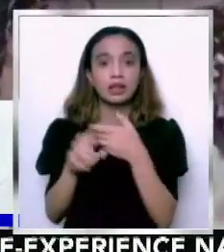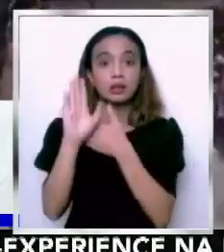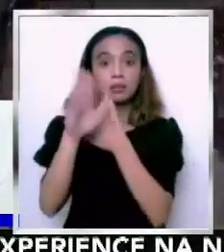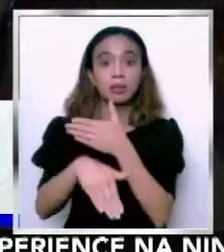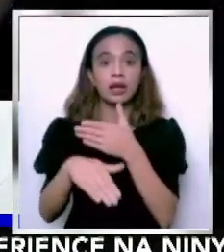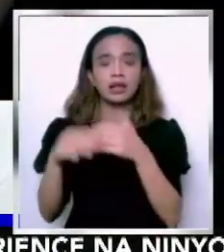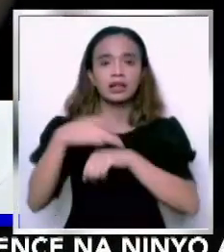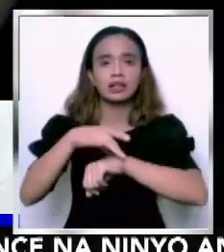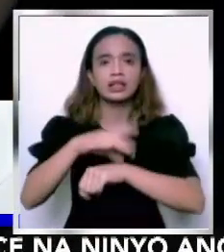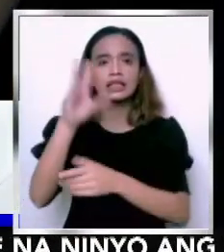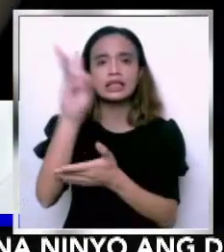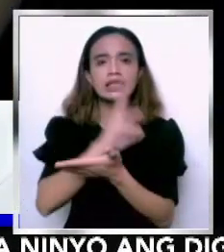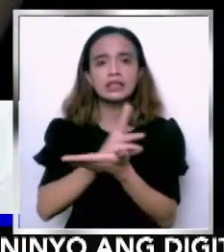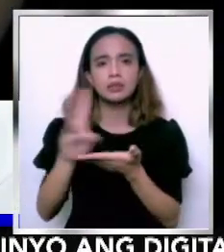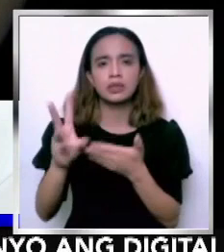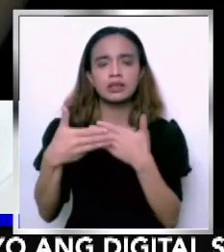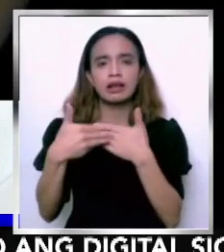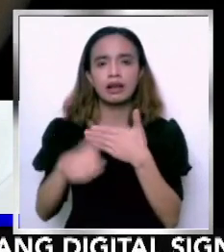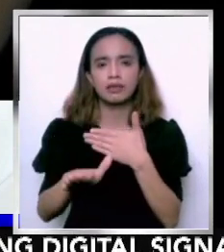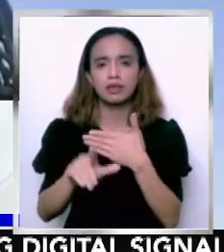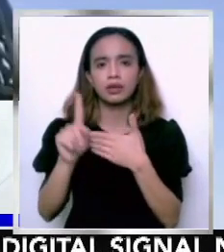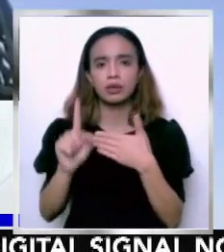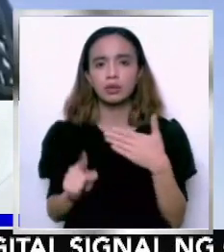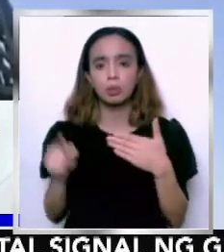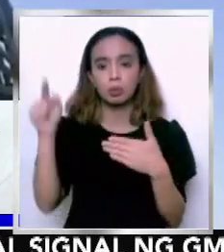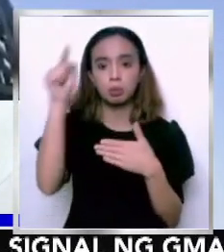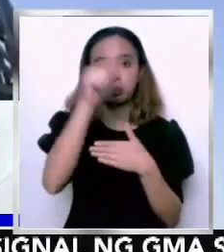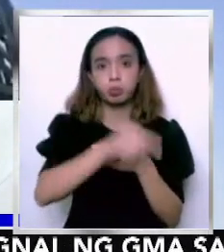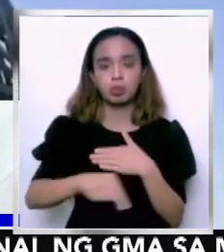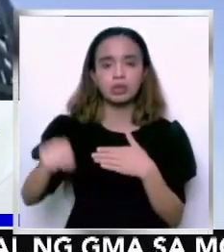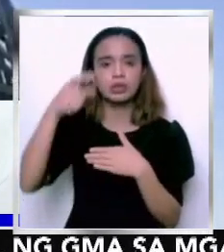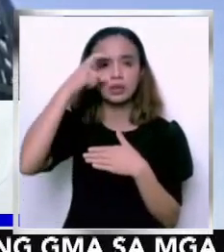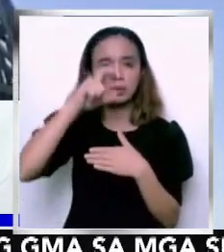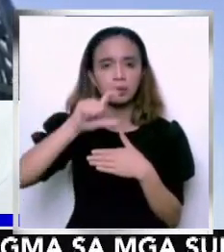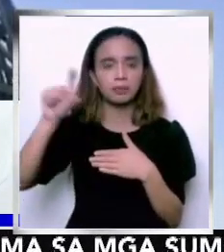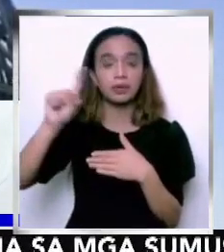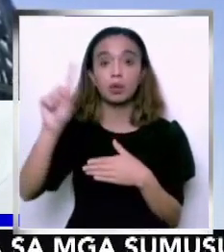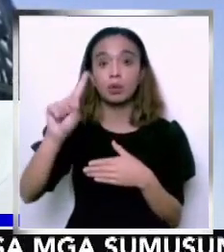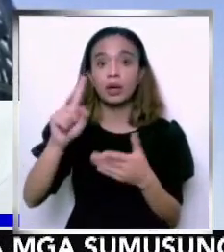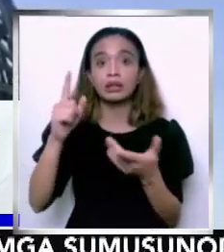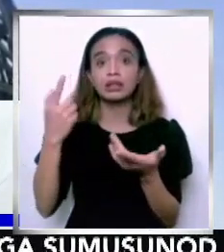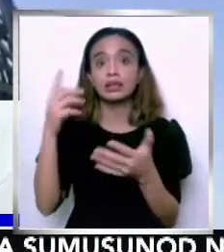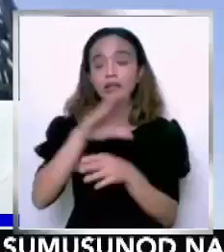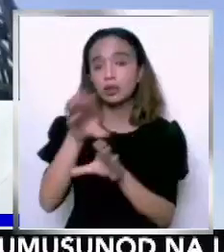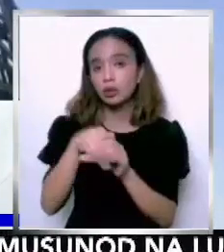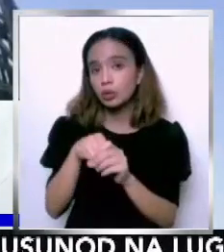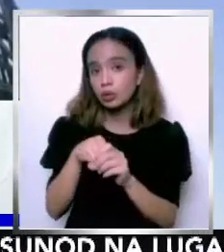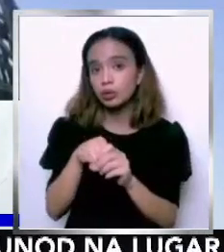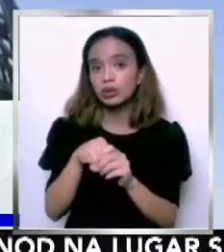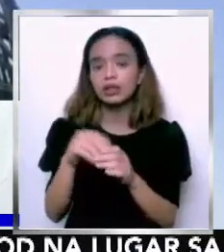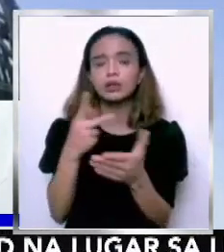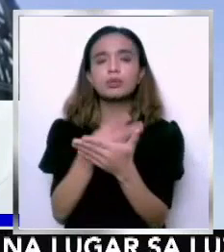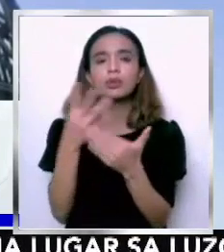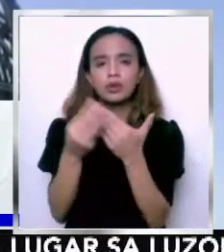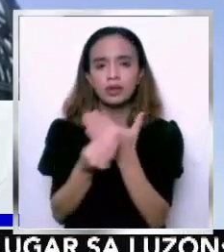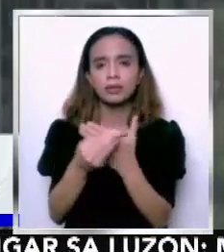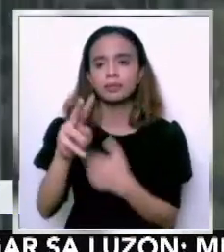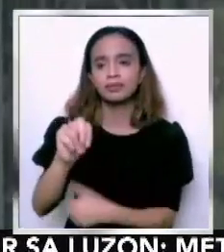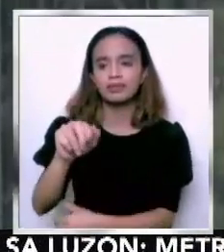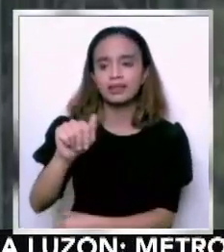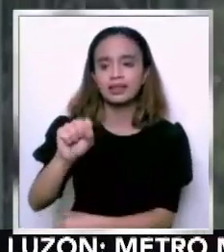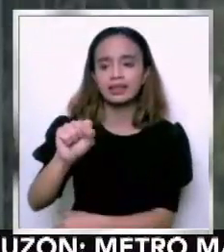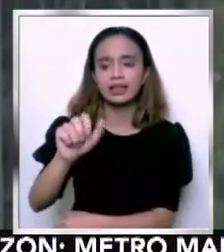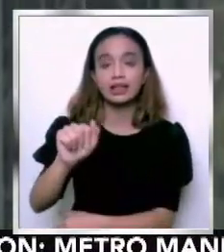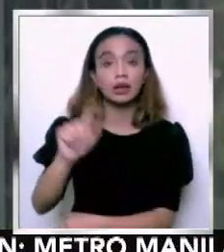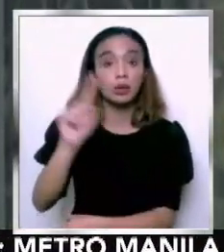6 linggo matapos ang pag-orbit nito sa buwan. Bahagi ng misyon na yan ang Artemis program ng NASA na naglalayong